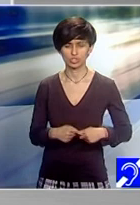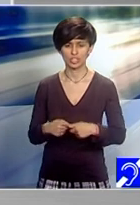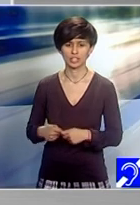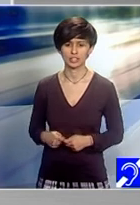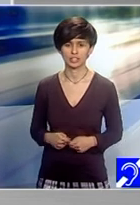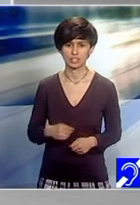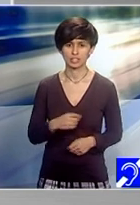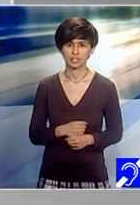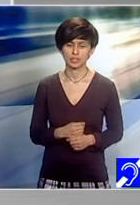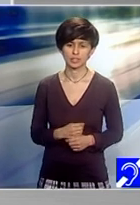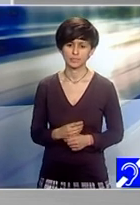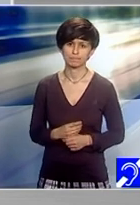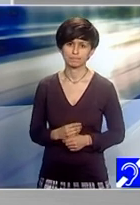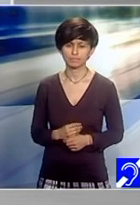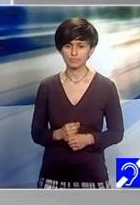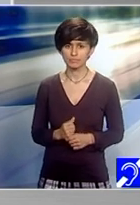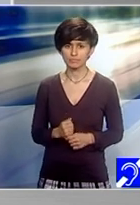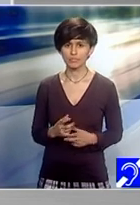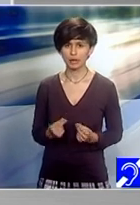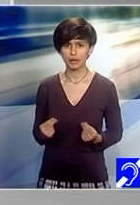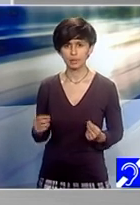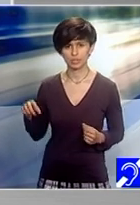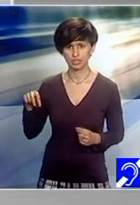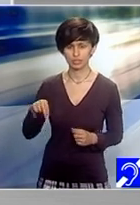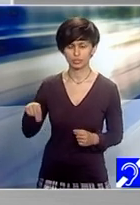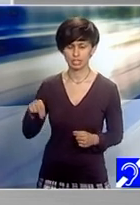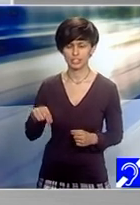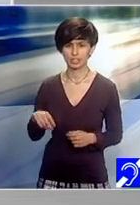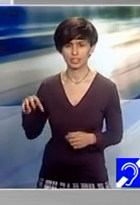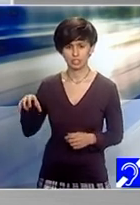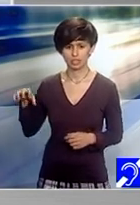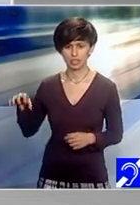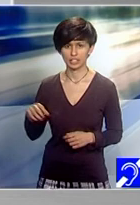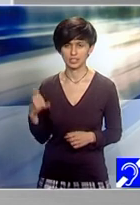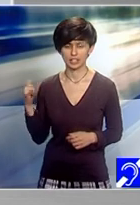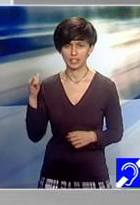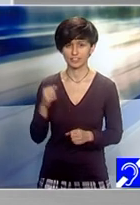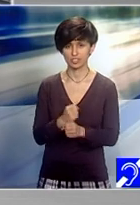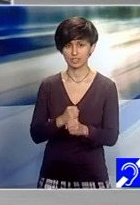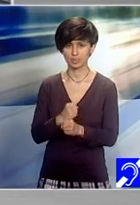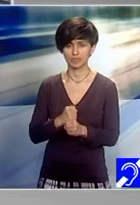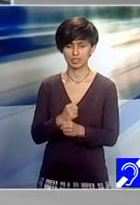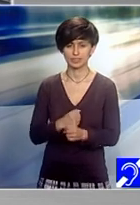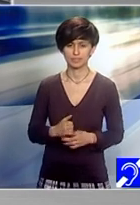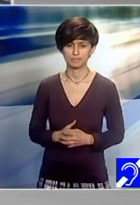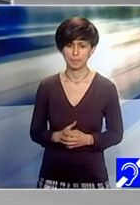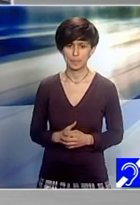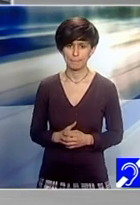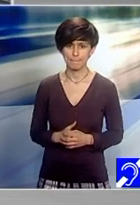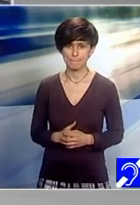sunt din Gherla, sunt din Turda, care vin și experimentează. Am avut o doamnă învățătoare care a fost foarte simpatică